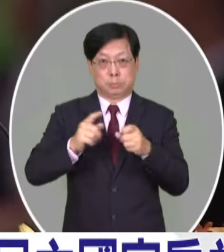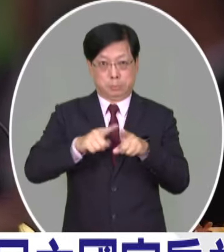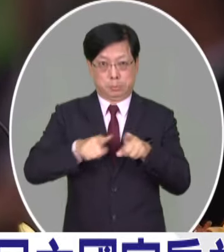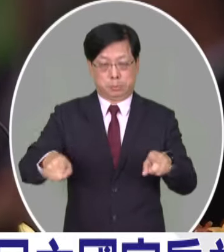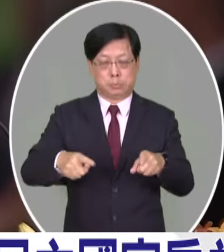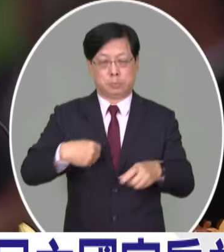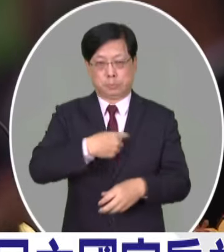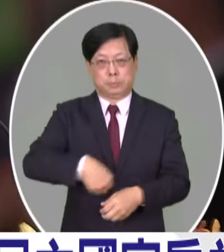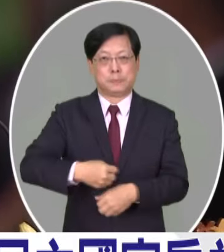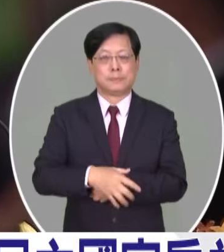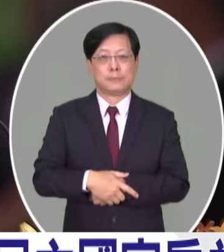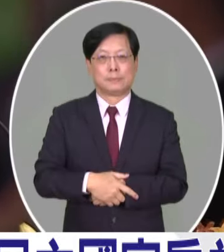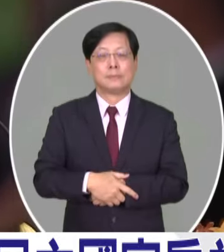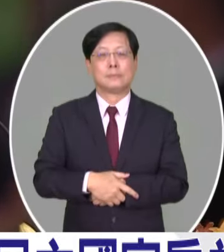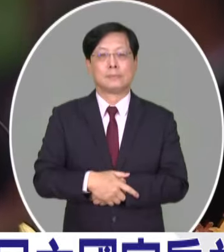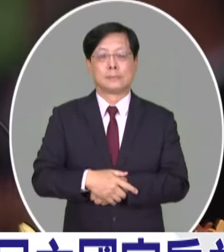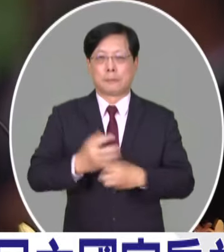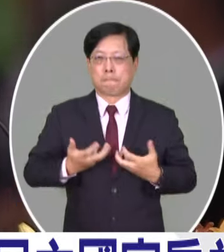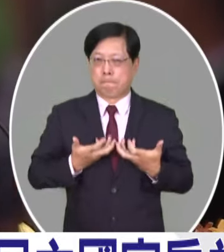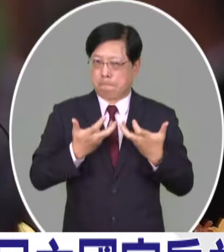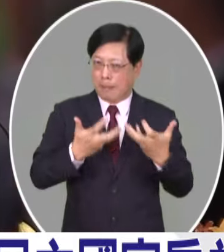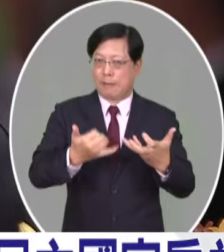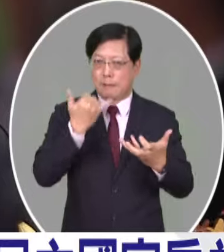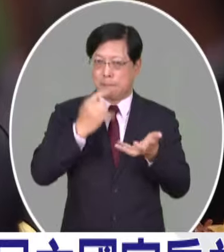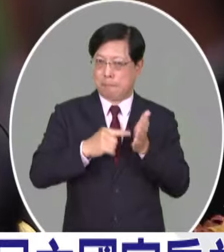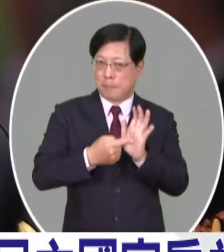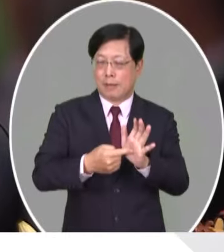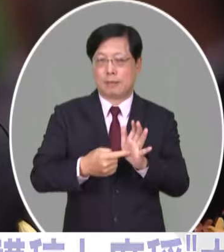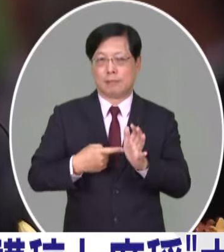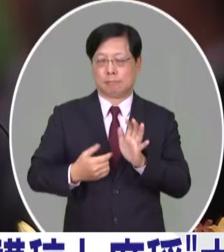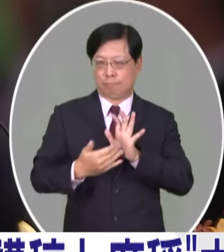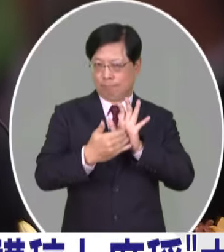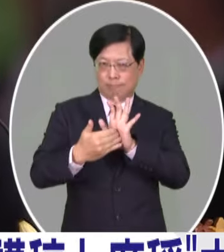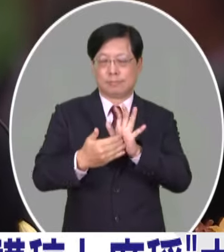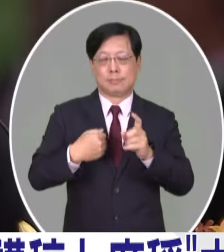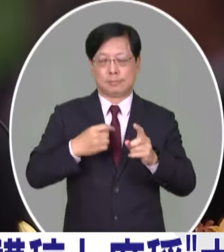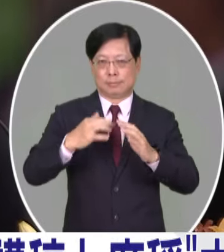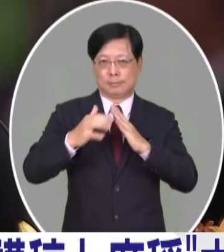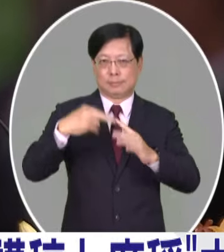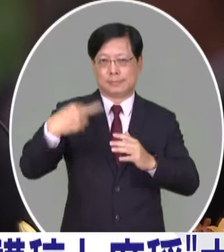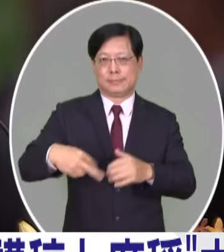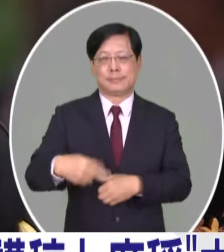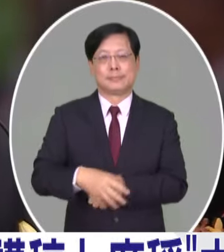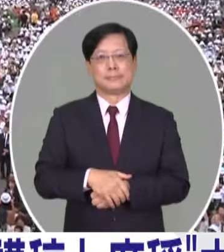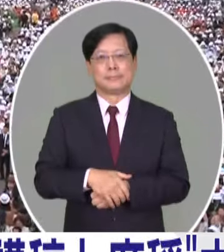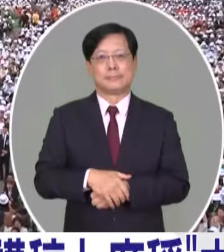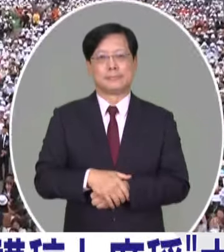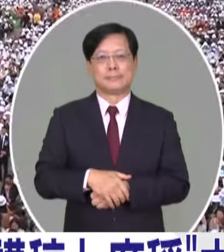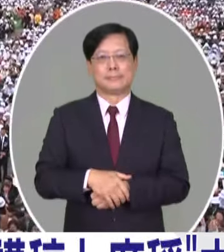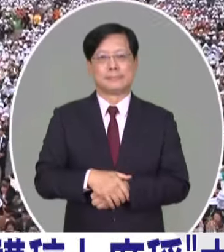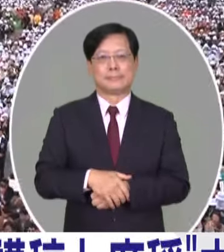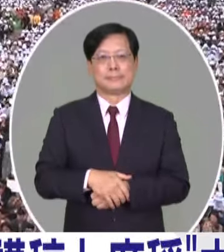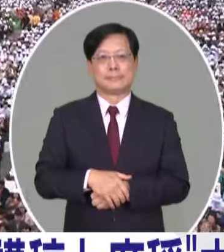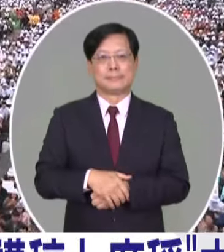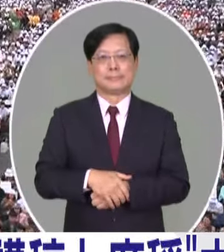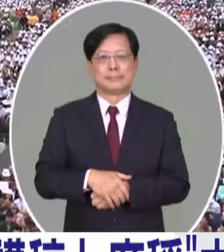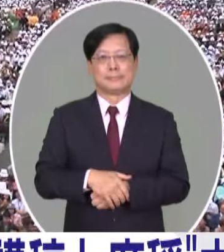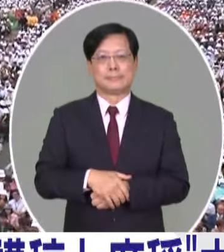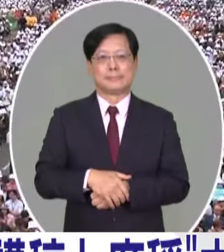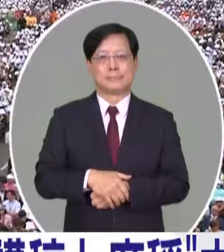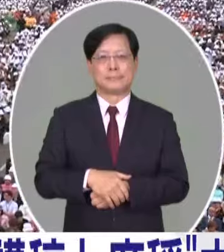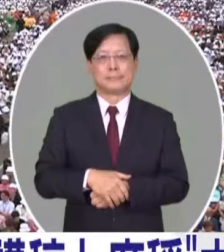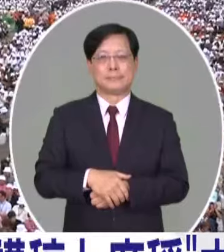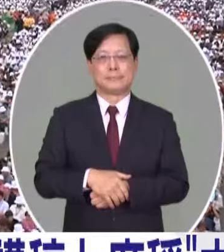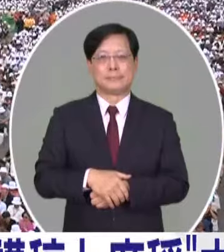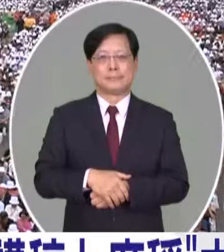同体，来发挥威慑力量。 讲稿中，赖清德提到中华民国台湾三次，台湾八十二次，中华